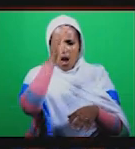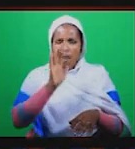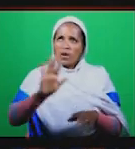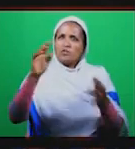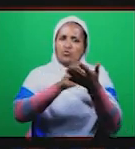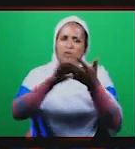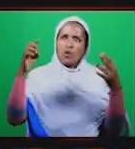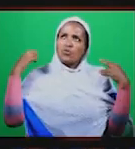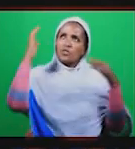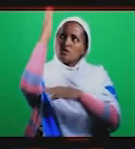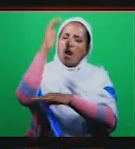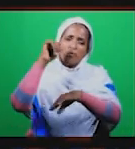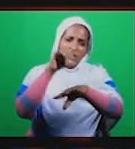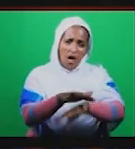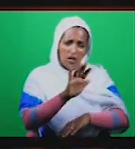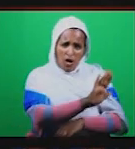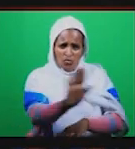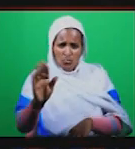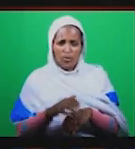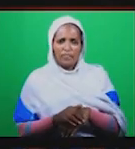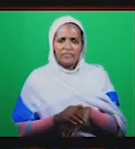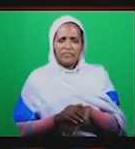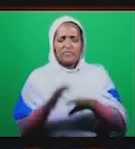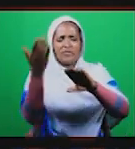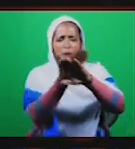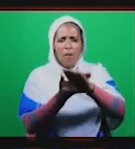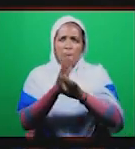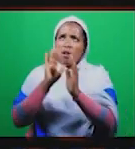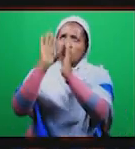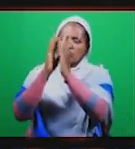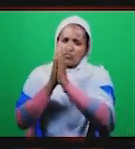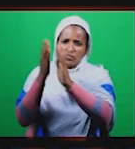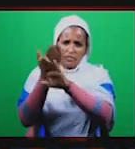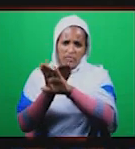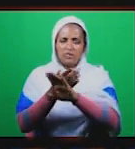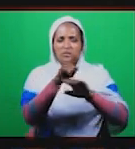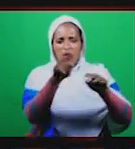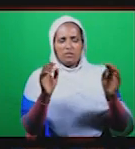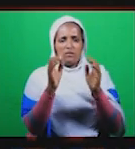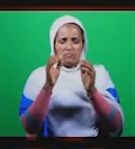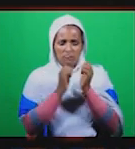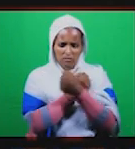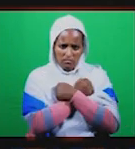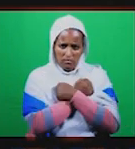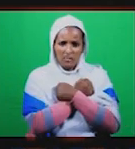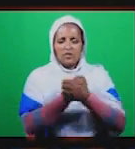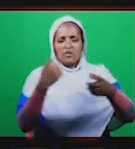የተወሰኑ ቢጎዱም ብዙዎቹን አትርፏልና አባታችሁ መልአኩ እግዚአብሔር የላከላችሁ